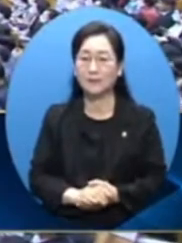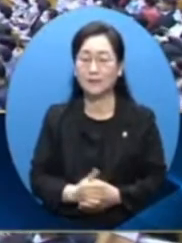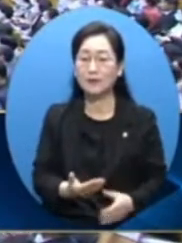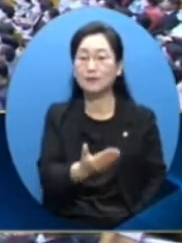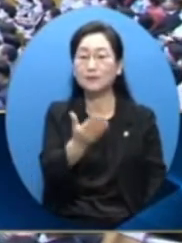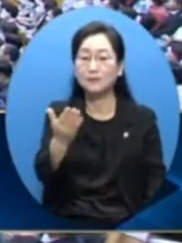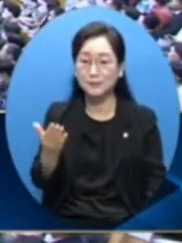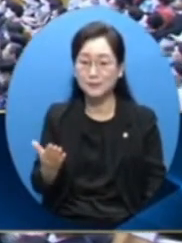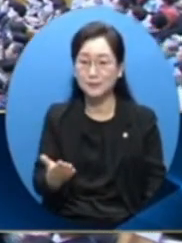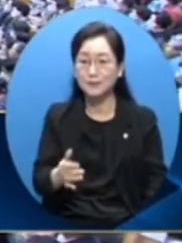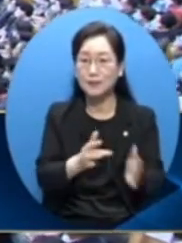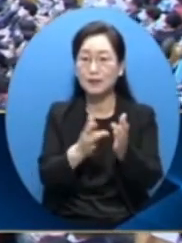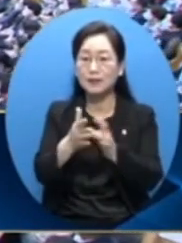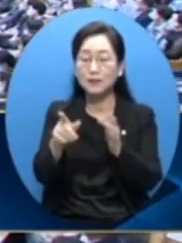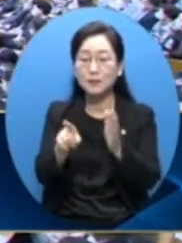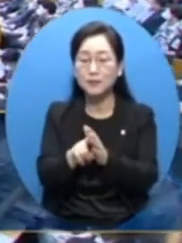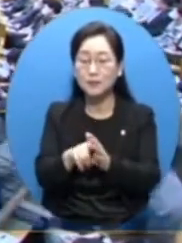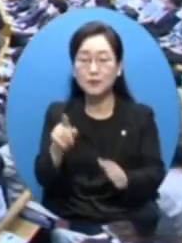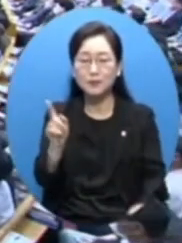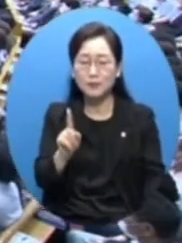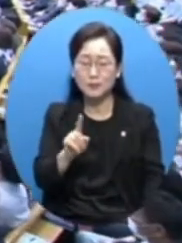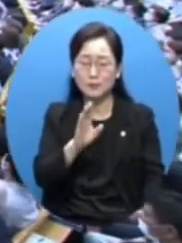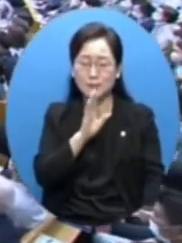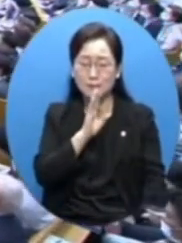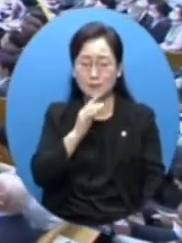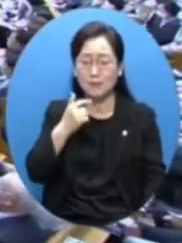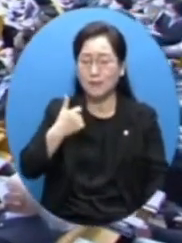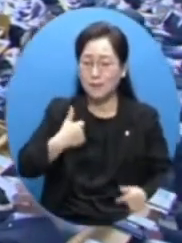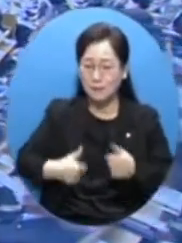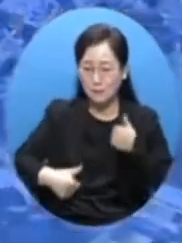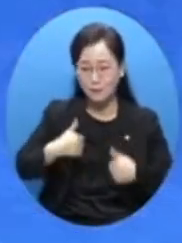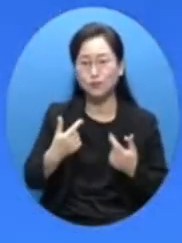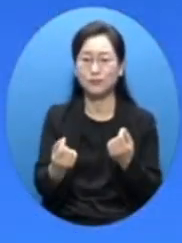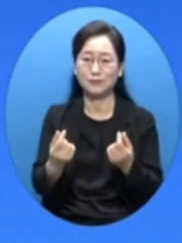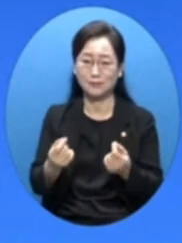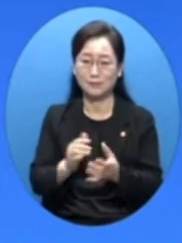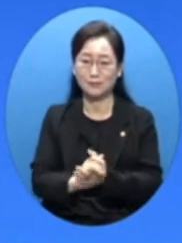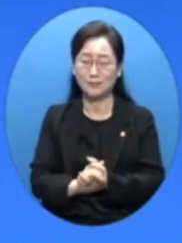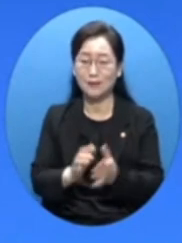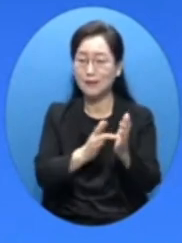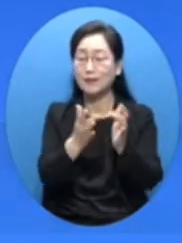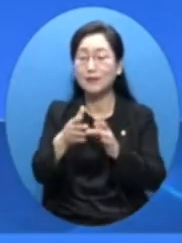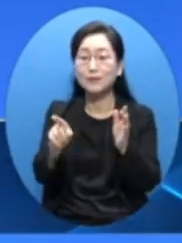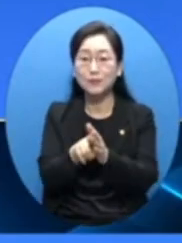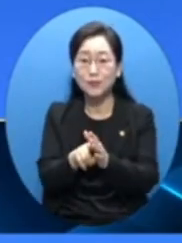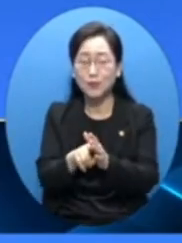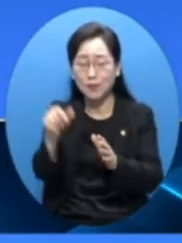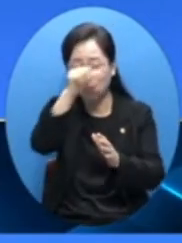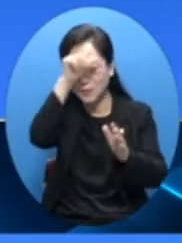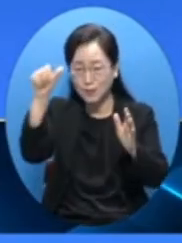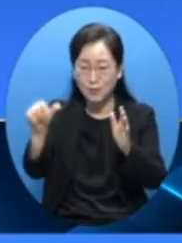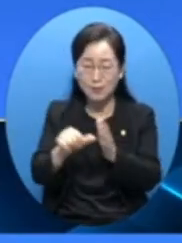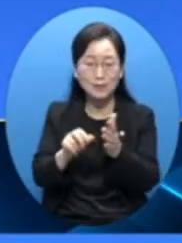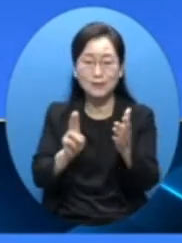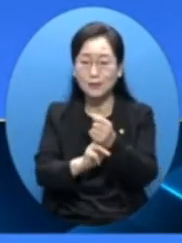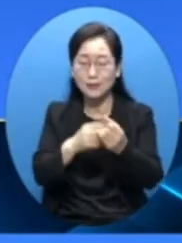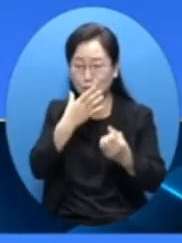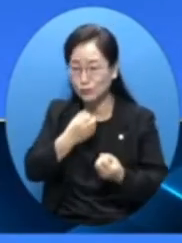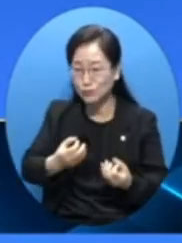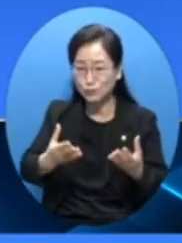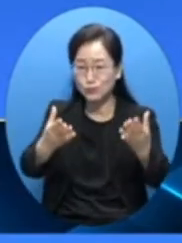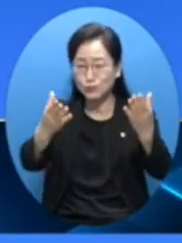여러분, 예수를 믿는다는 것이 얼마나 큰 기쁨입니까? 예수를 믿는다는 것은 일생일대 기적이요